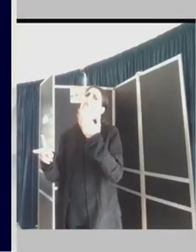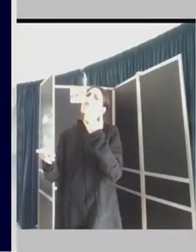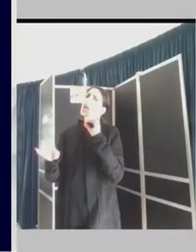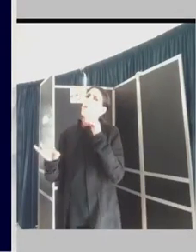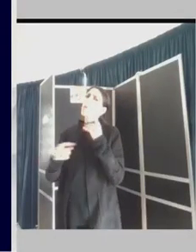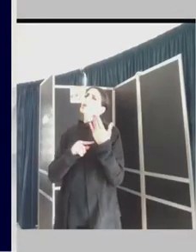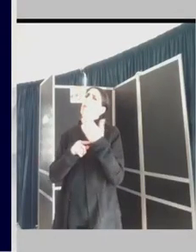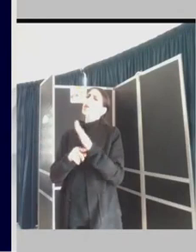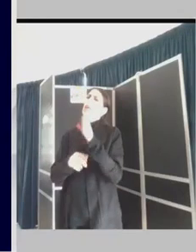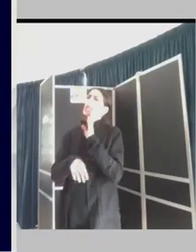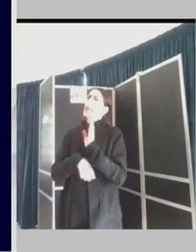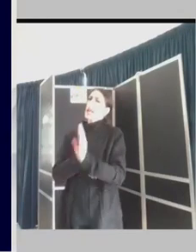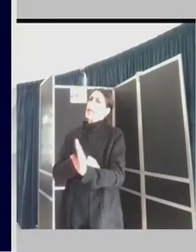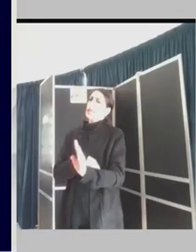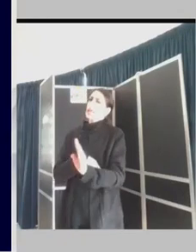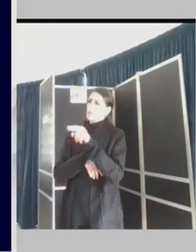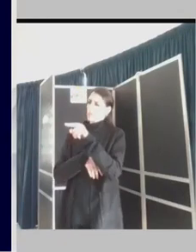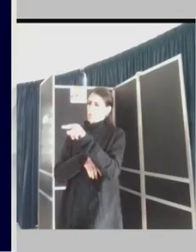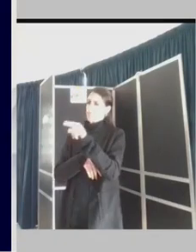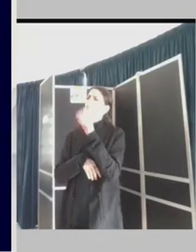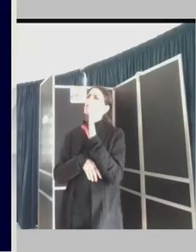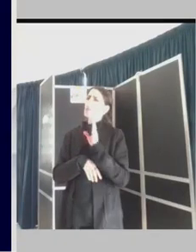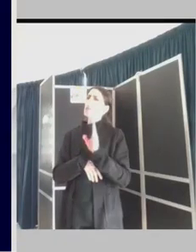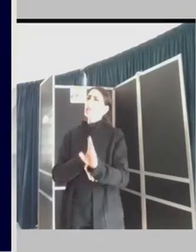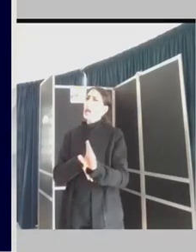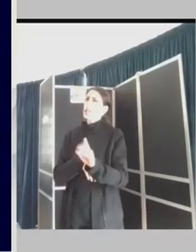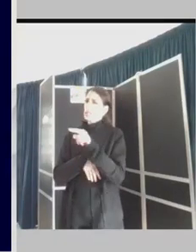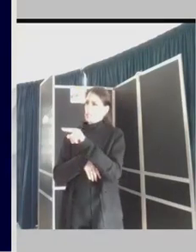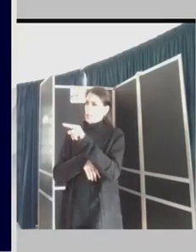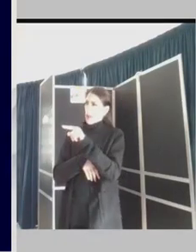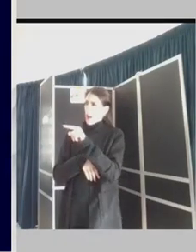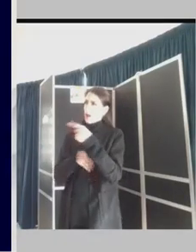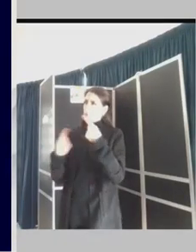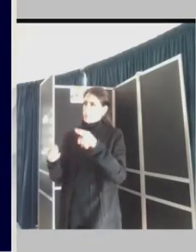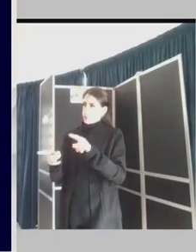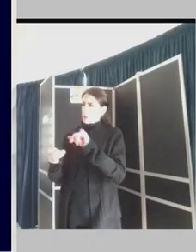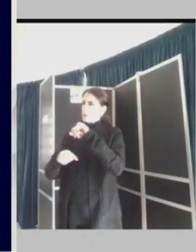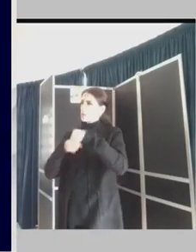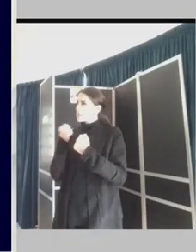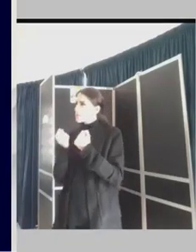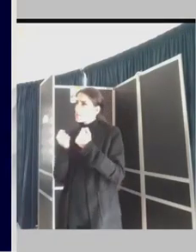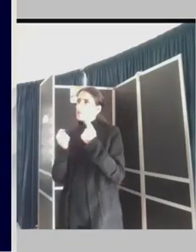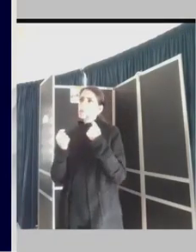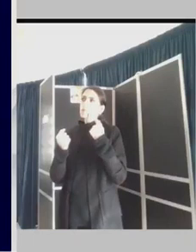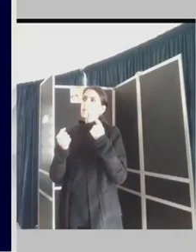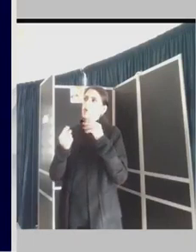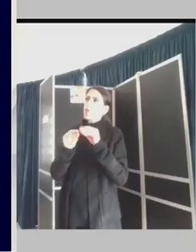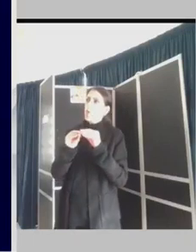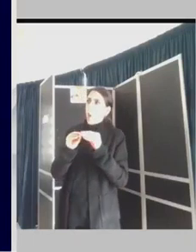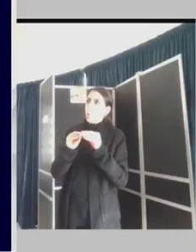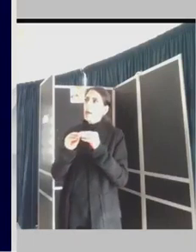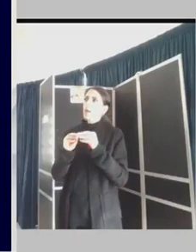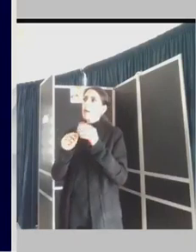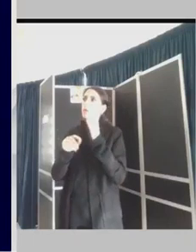questo consiglio. Se esatto, attivate il microfono ospite, così la persona può anche